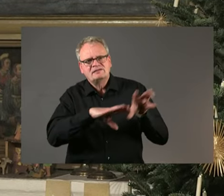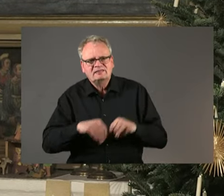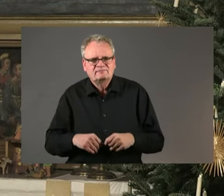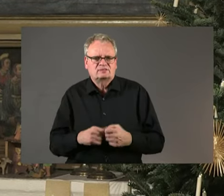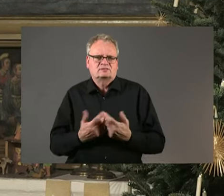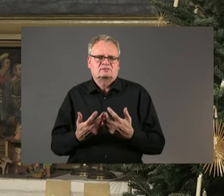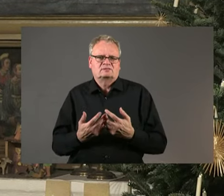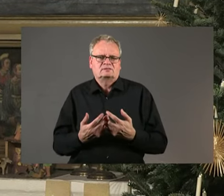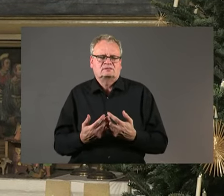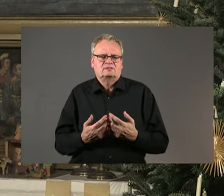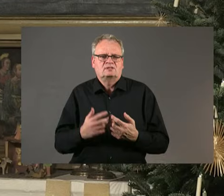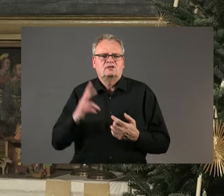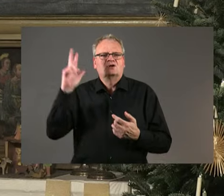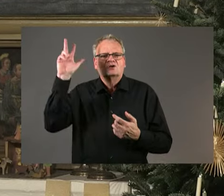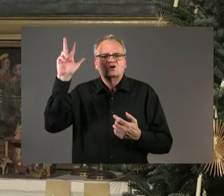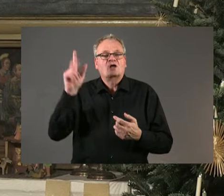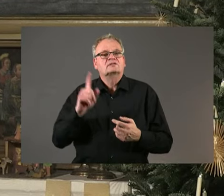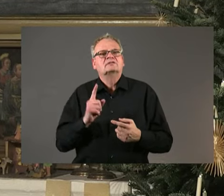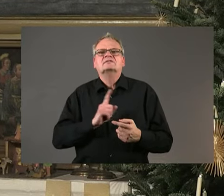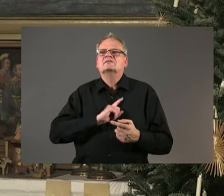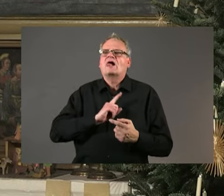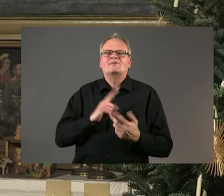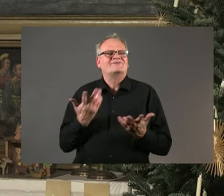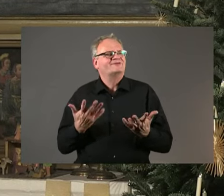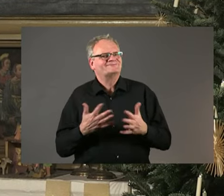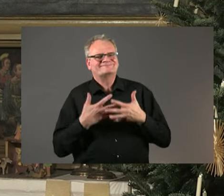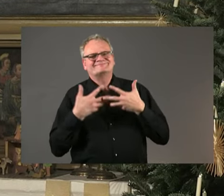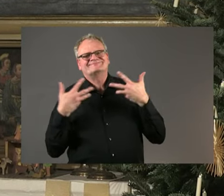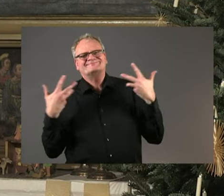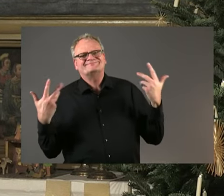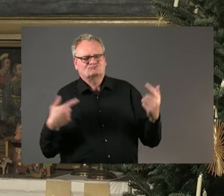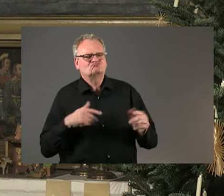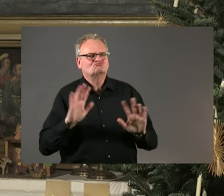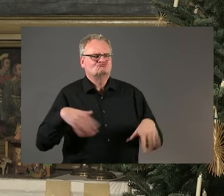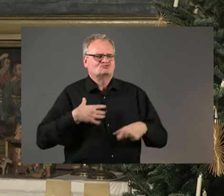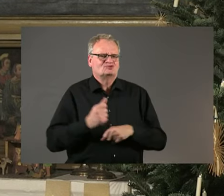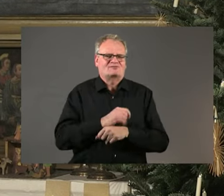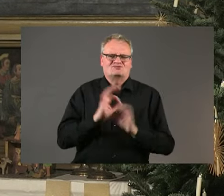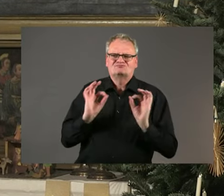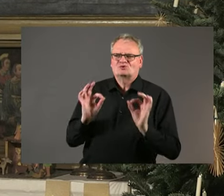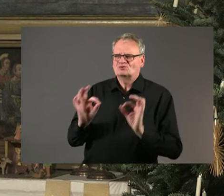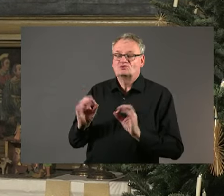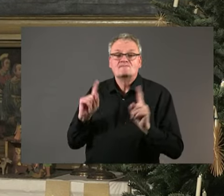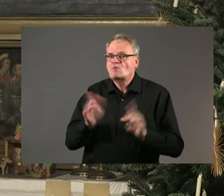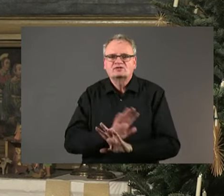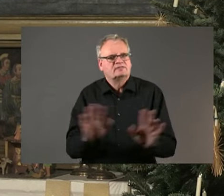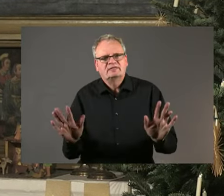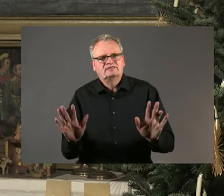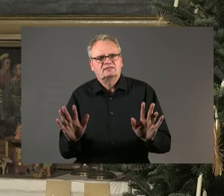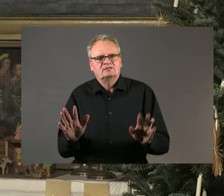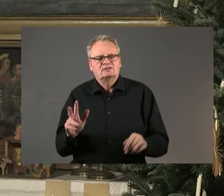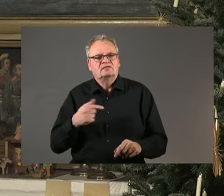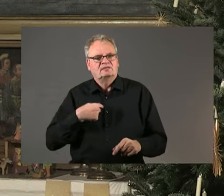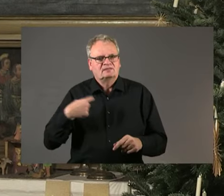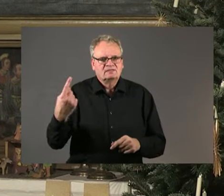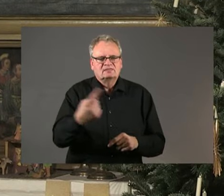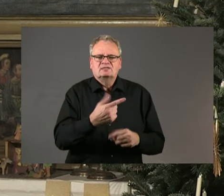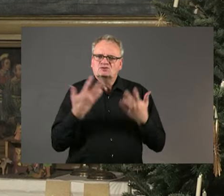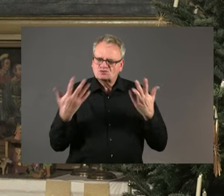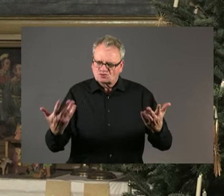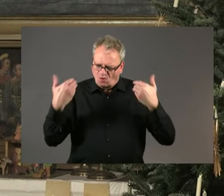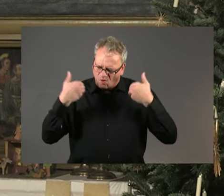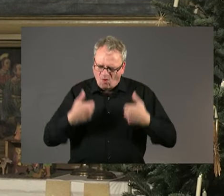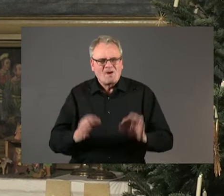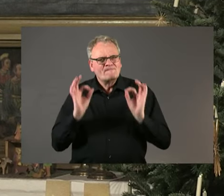ist. Bei Gott müssen wir nicht so tun, als hätten wir alles im Griff. Bei Gott dürfen wir so sein, wie wir